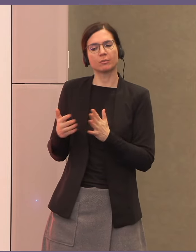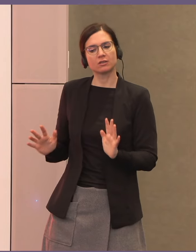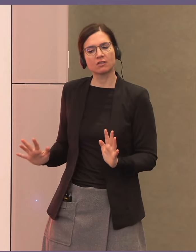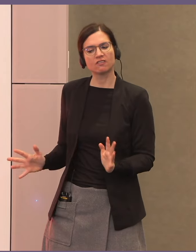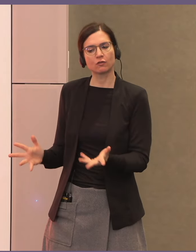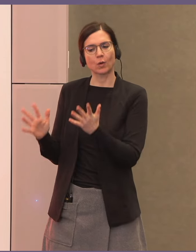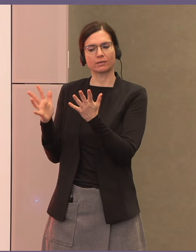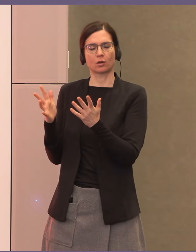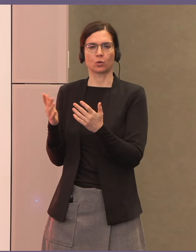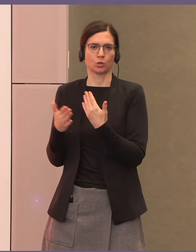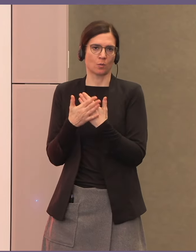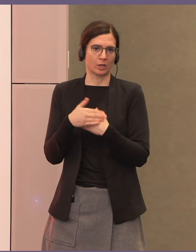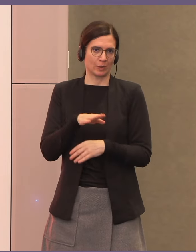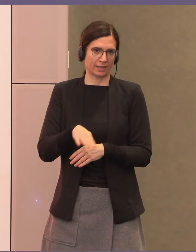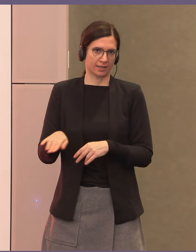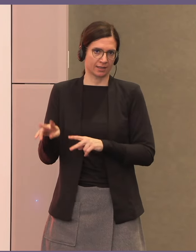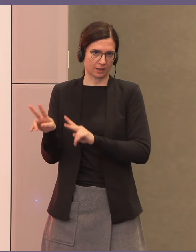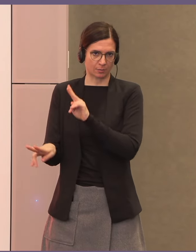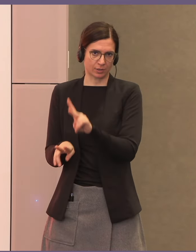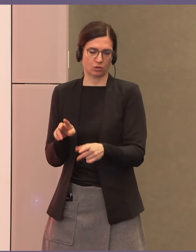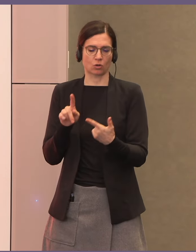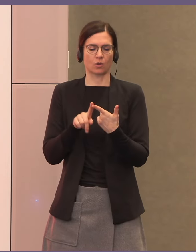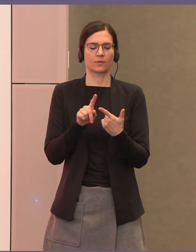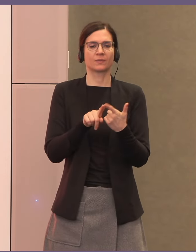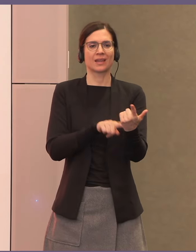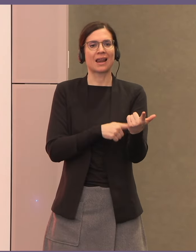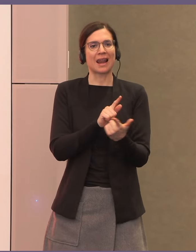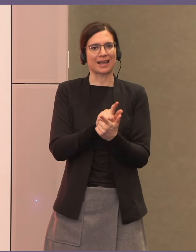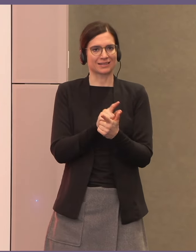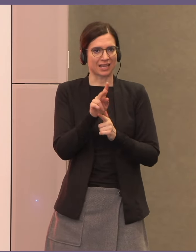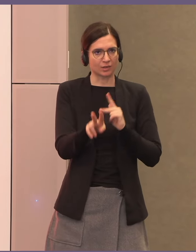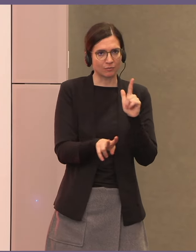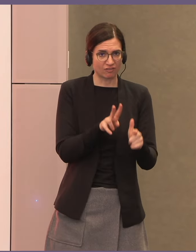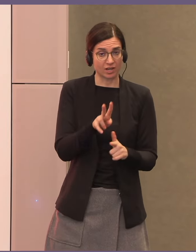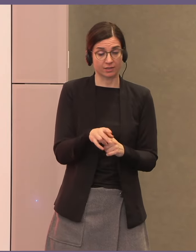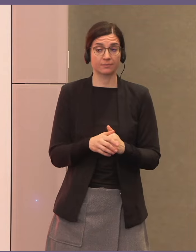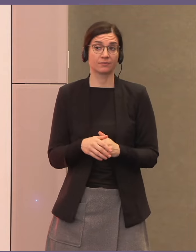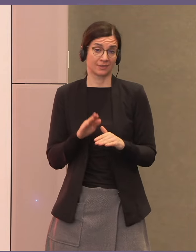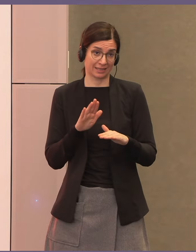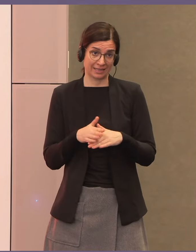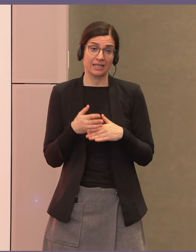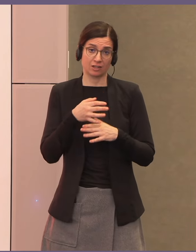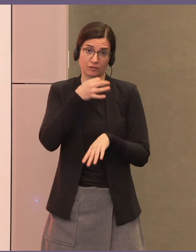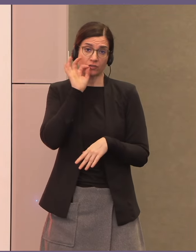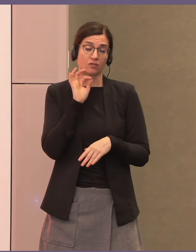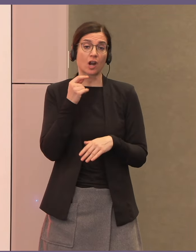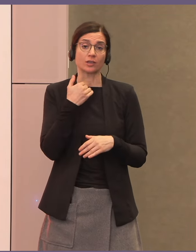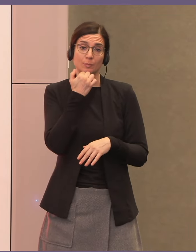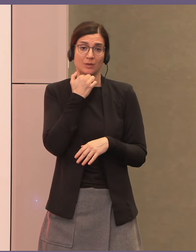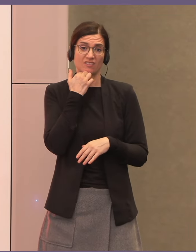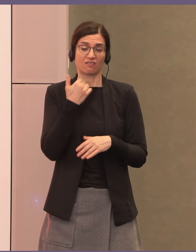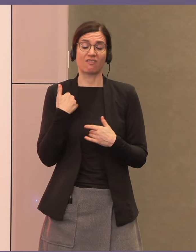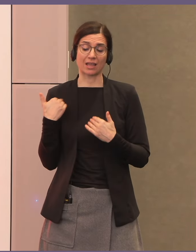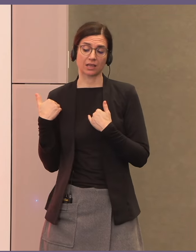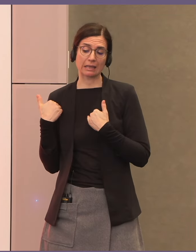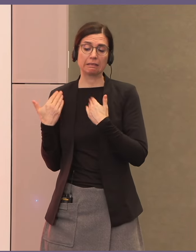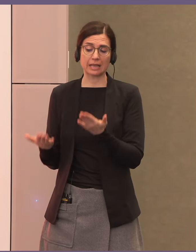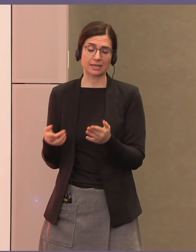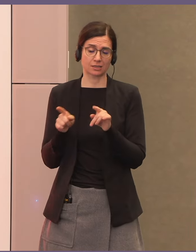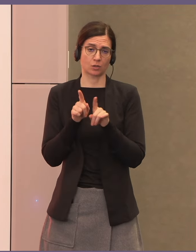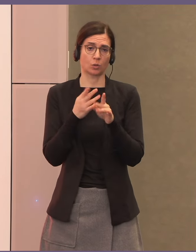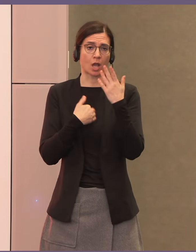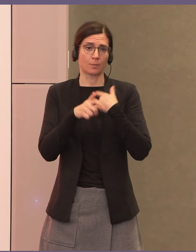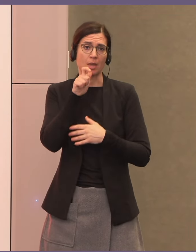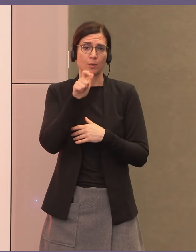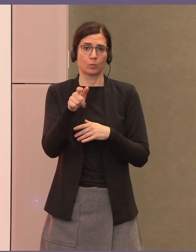Kinderbetreuung und auch Langzeitpflege, das hilft, den Frauen ihr Privatleben und ihr Berufsleben besser